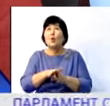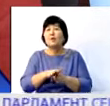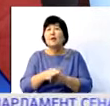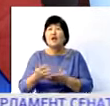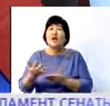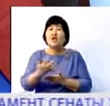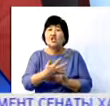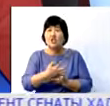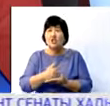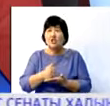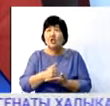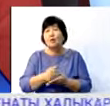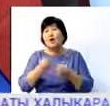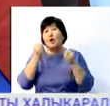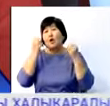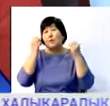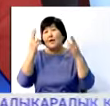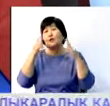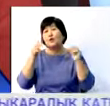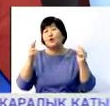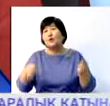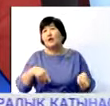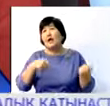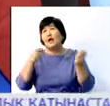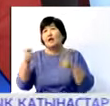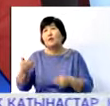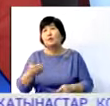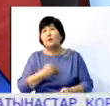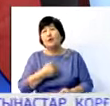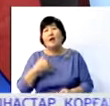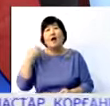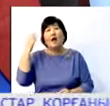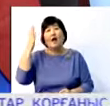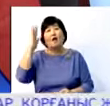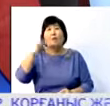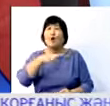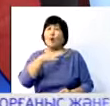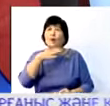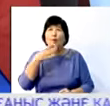жинап. Мәдениет үйіне концерт бергім келеді. Арман көп.